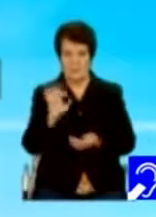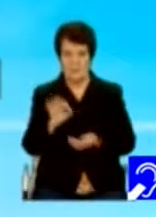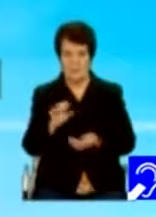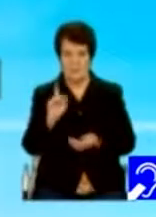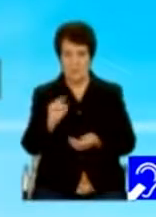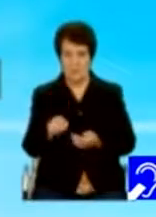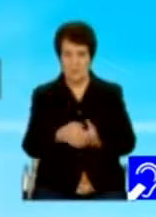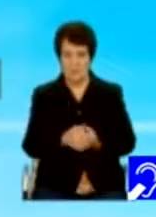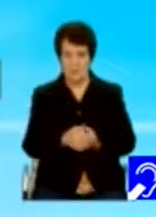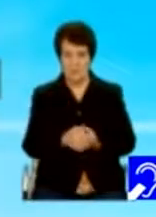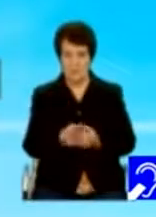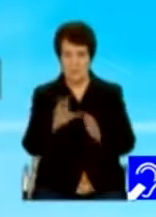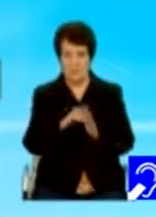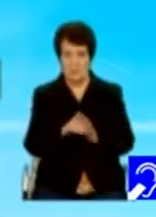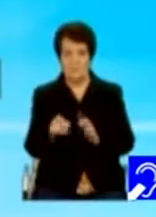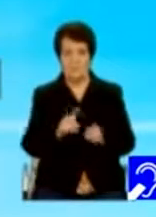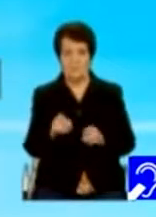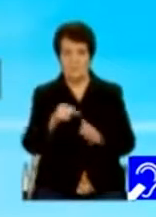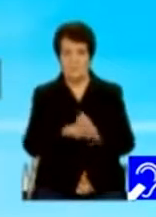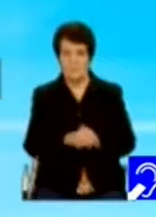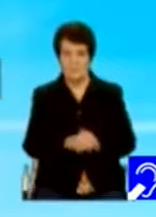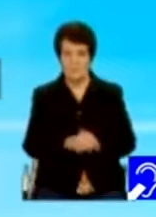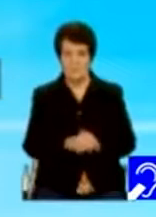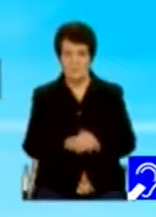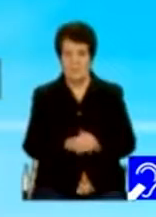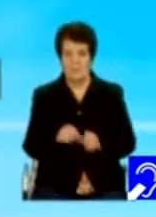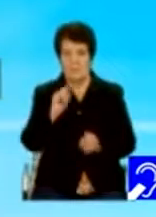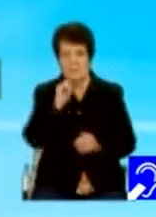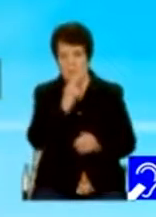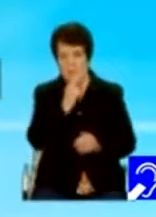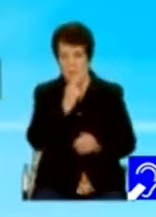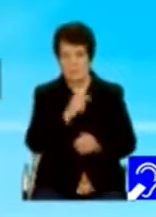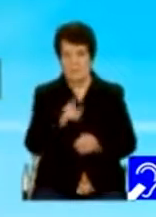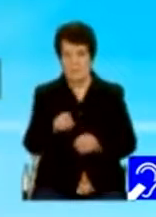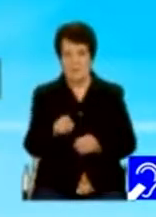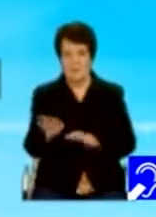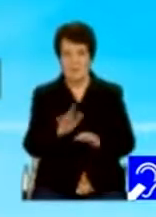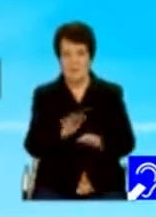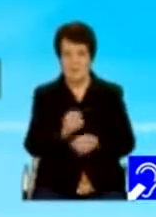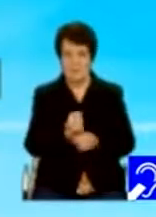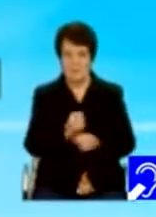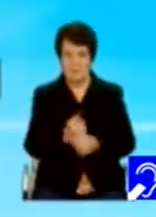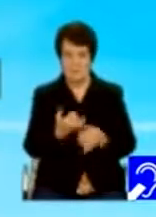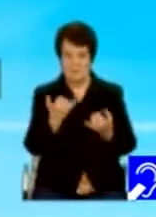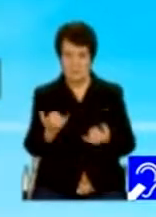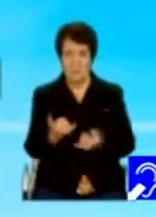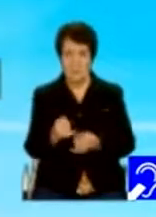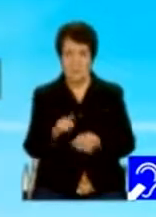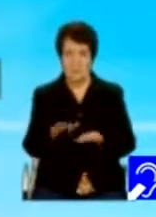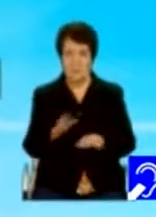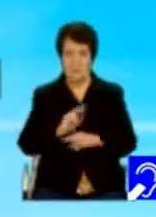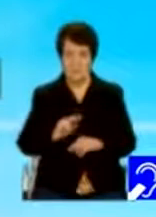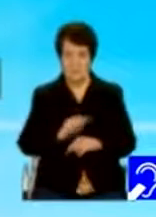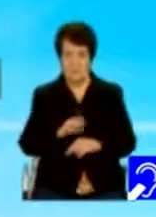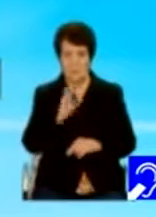pentru profitul reinvestit. Ce înseamnă asta? Orice agent economic care are o activitate, oferă posturi de muncă,